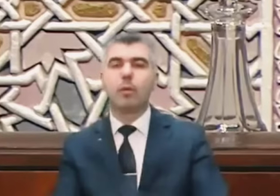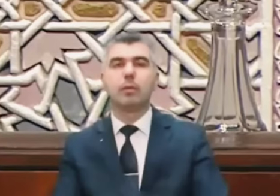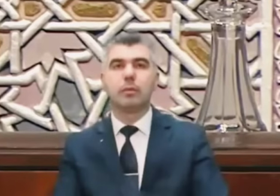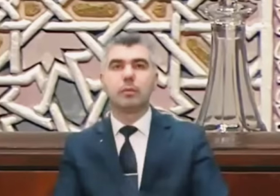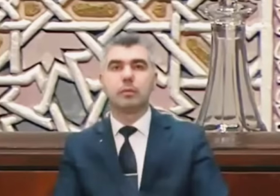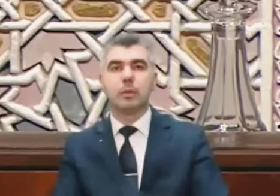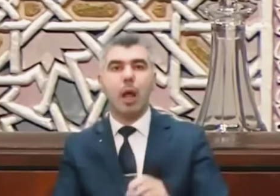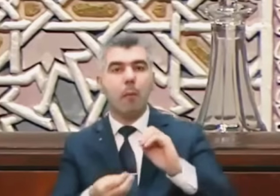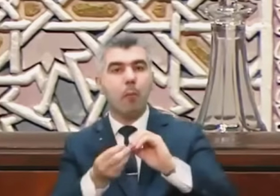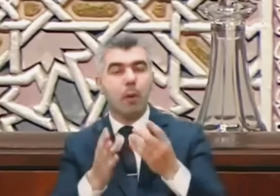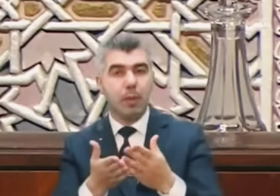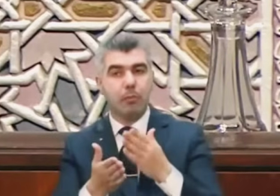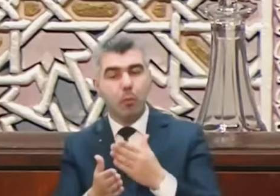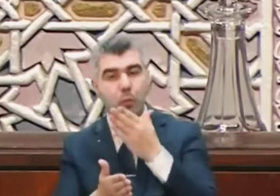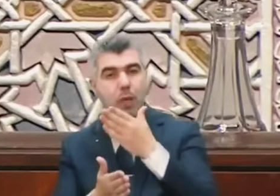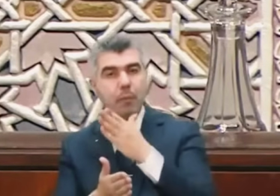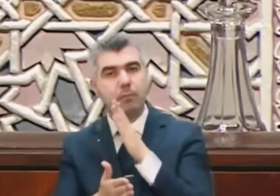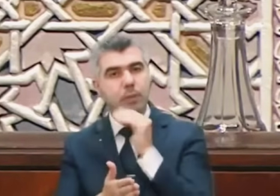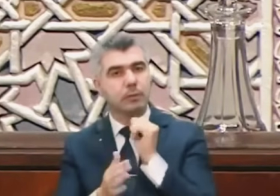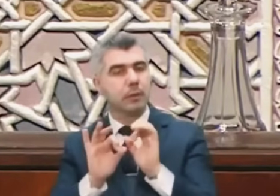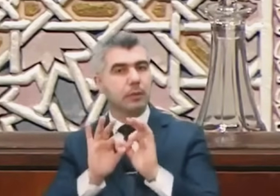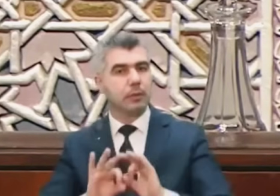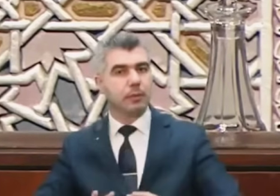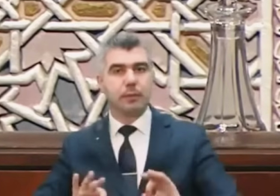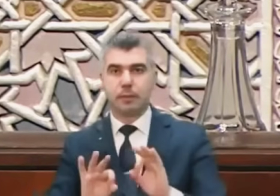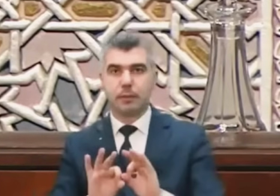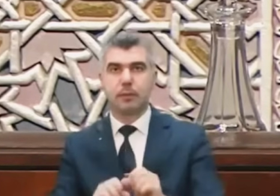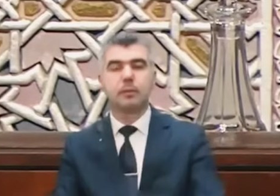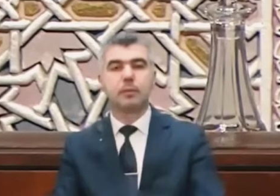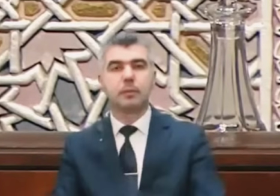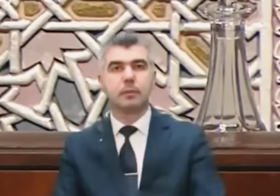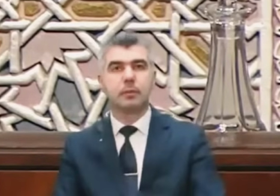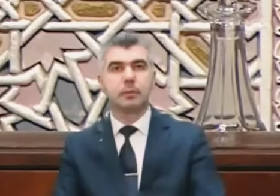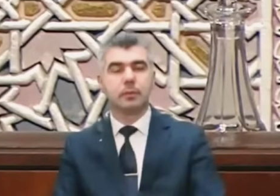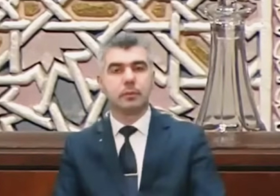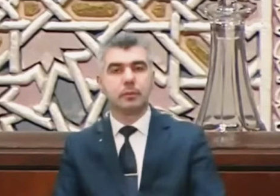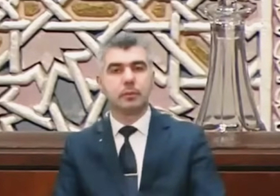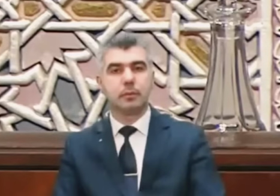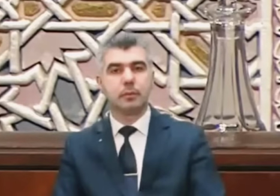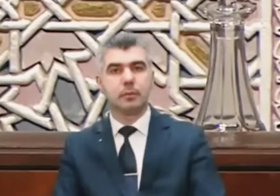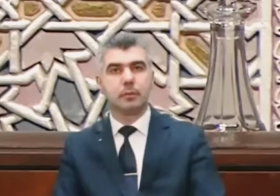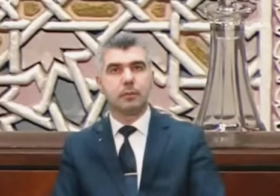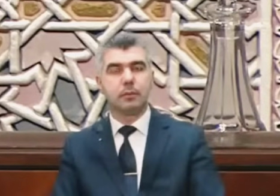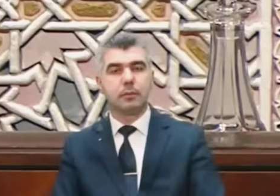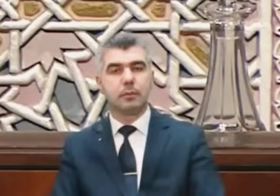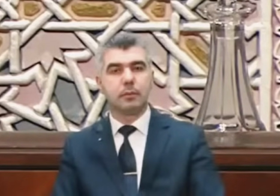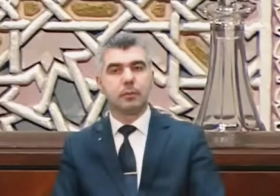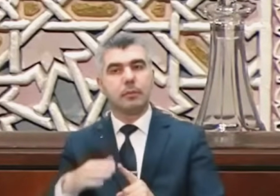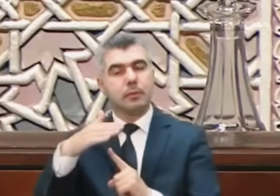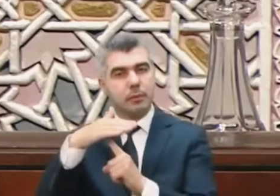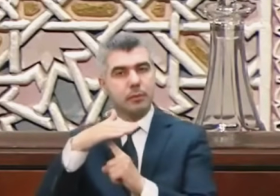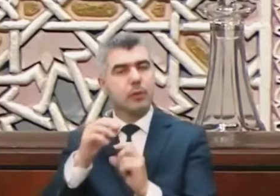المشكل خصنا مع احنا أنا نكمل أجيب، السيد الرئيس، أنا أعطي